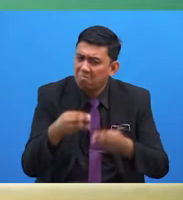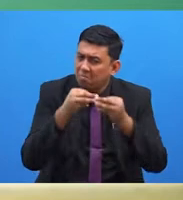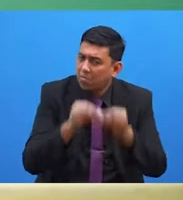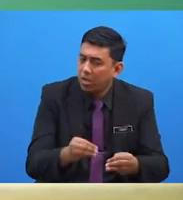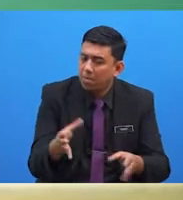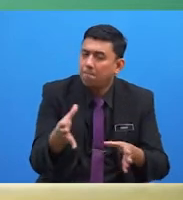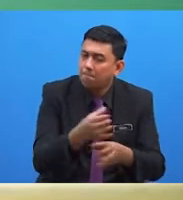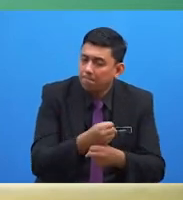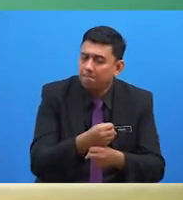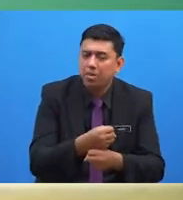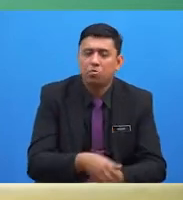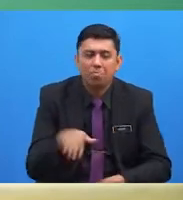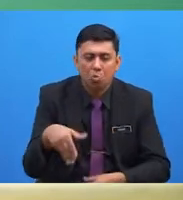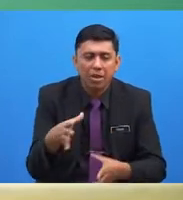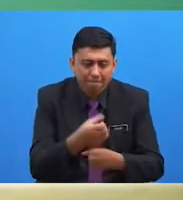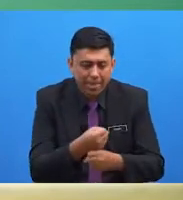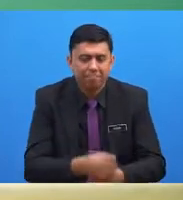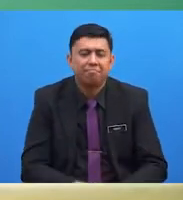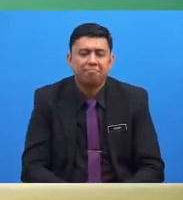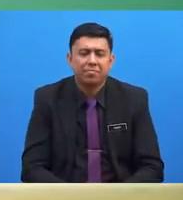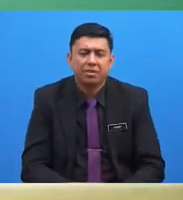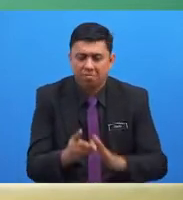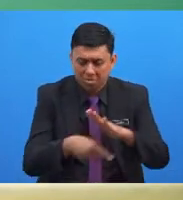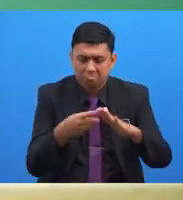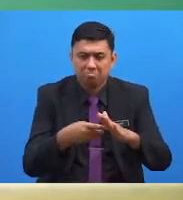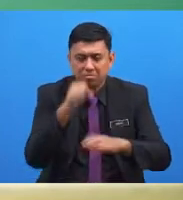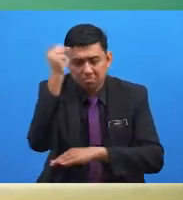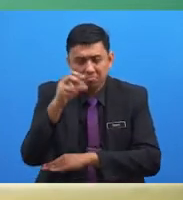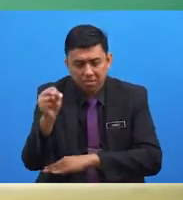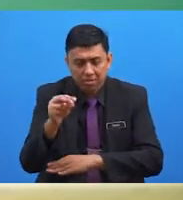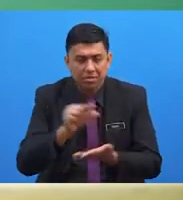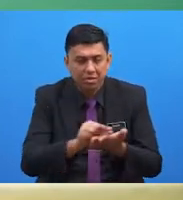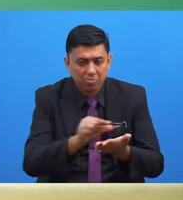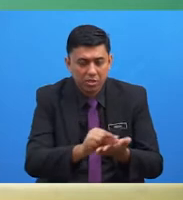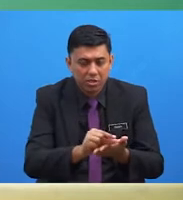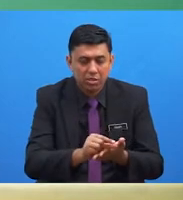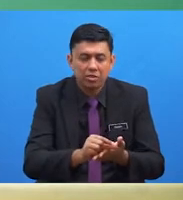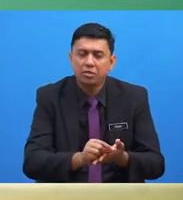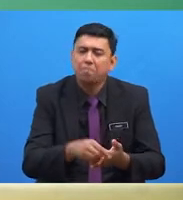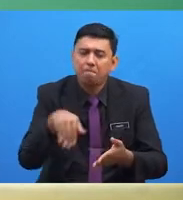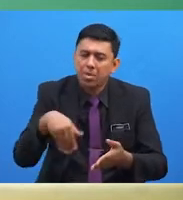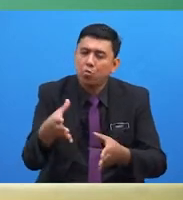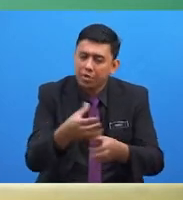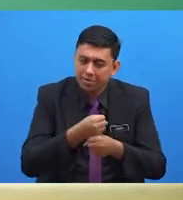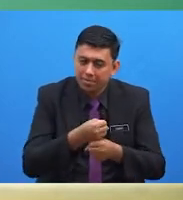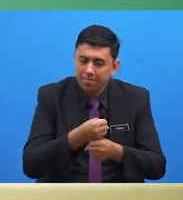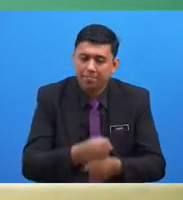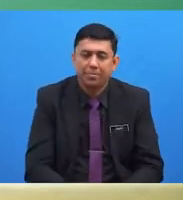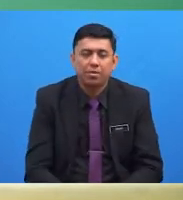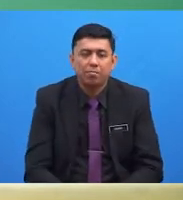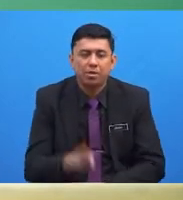belum diterima. Berdasarkan soalan, didapati gaji Helmi masih belum diterima